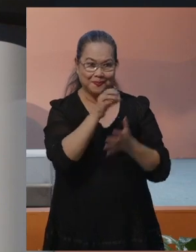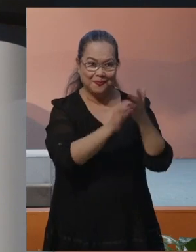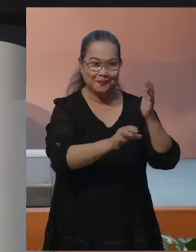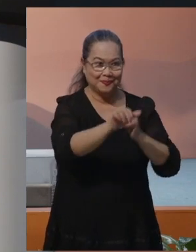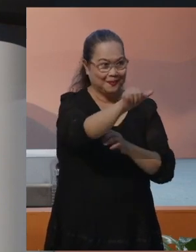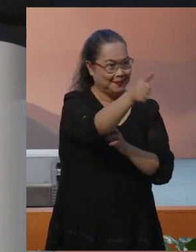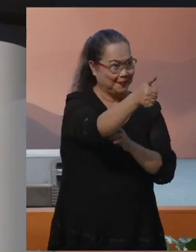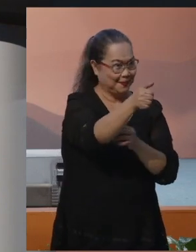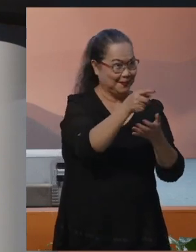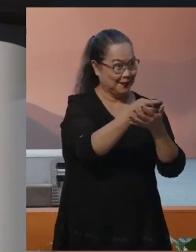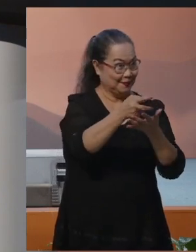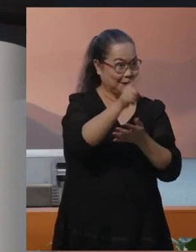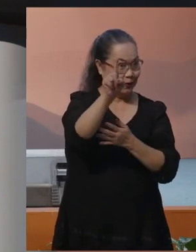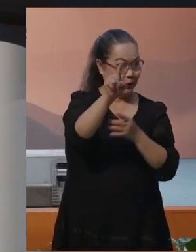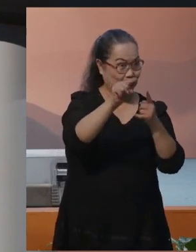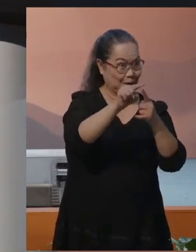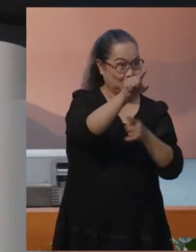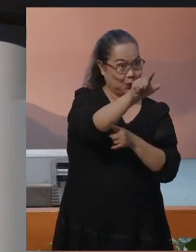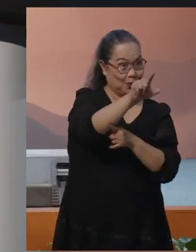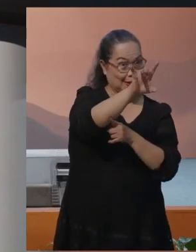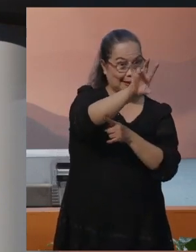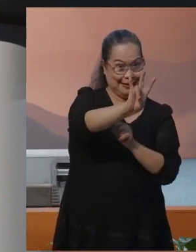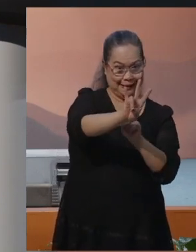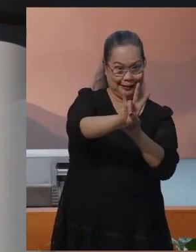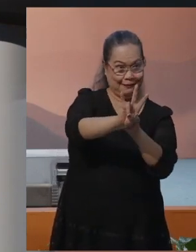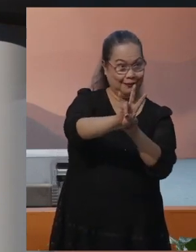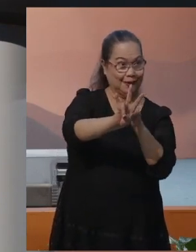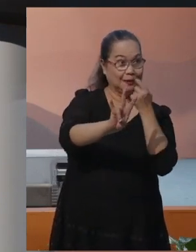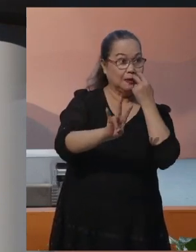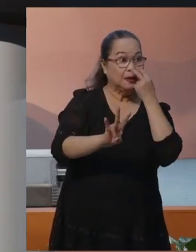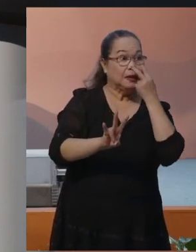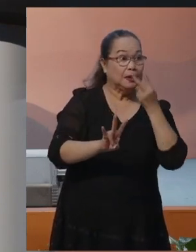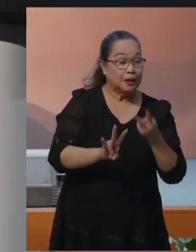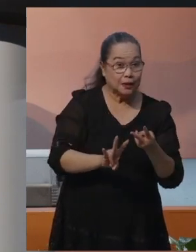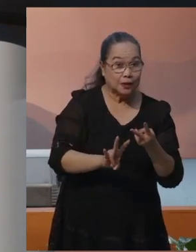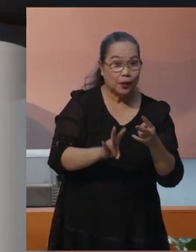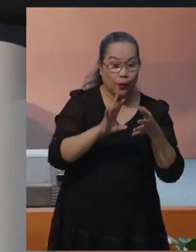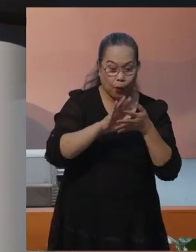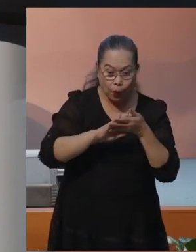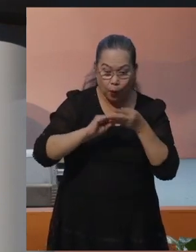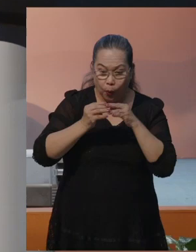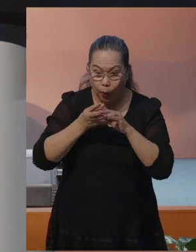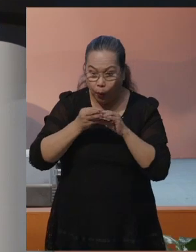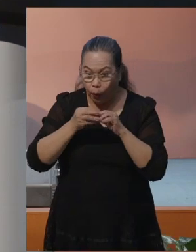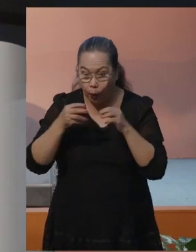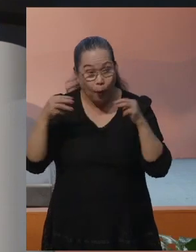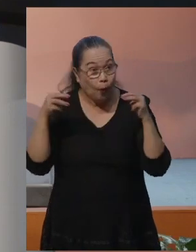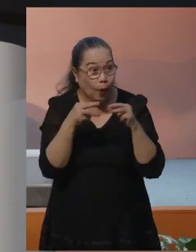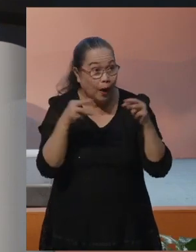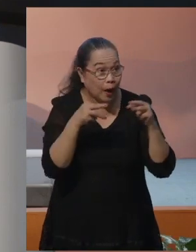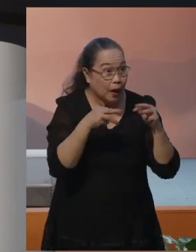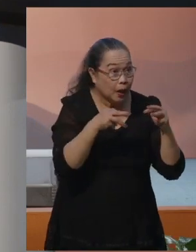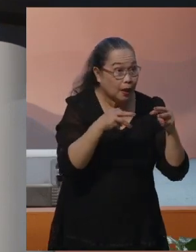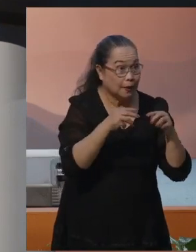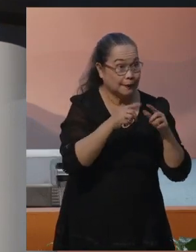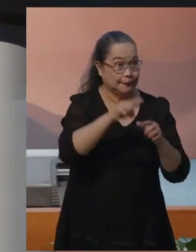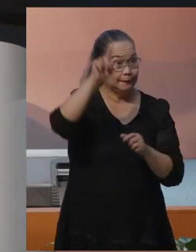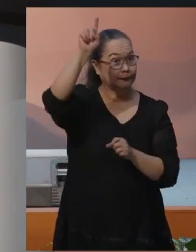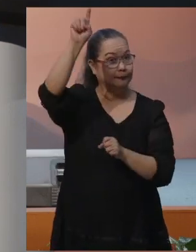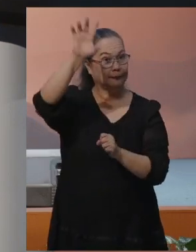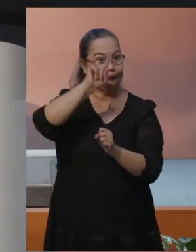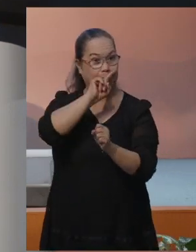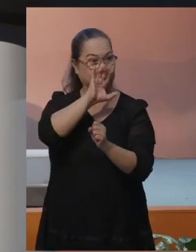verses 1 to 27 actually. At dito makikita natin ang napakagandang kwento na ito. Pinangako ng